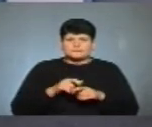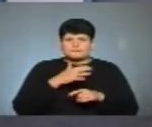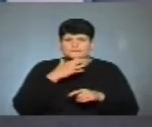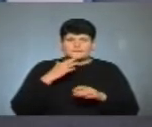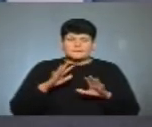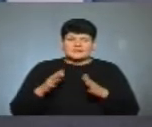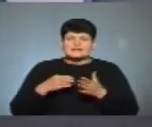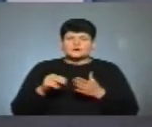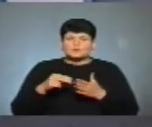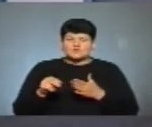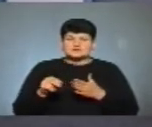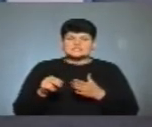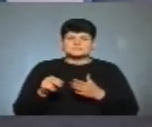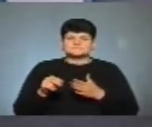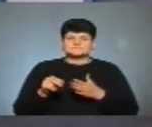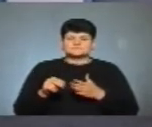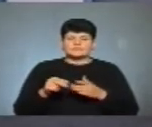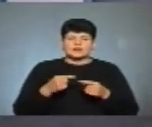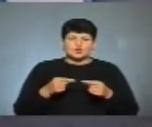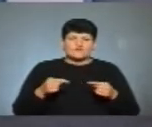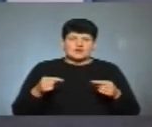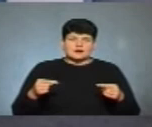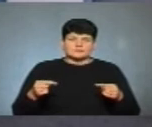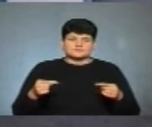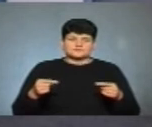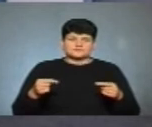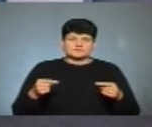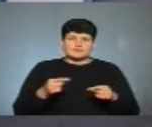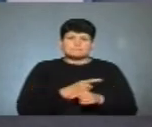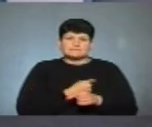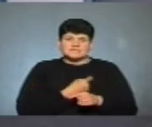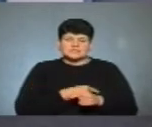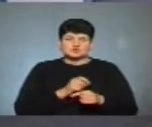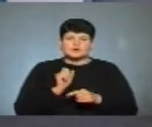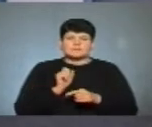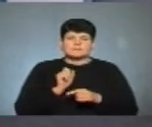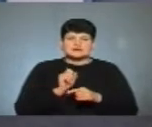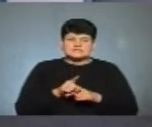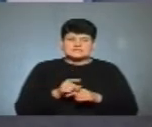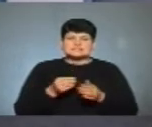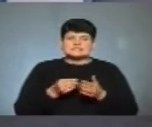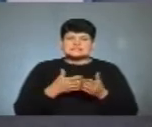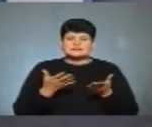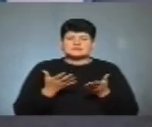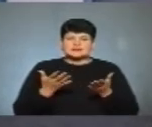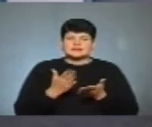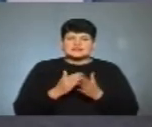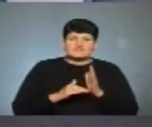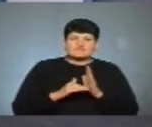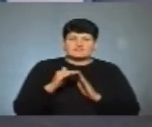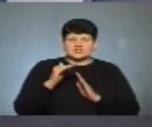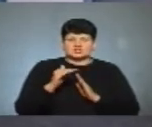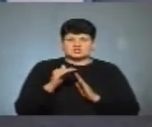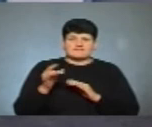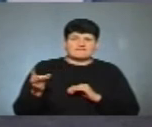випадках закуповувалися товари медичного призначення за цінами, які значно вищі